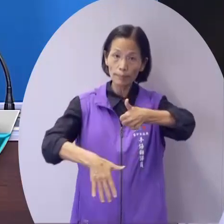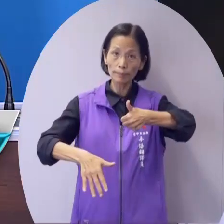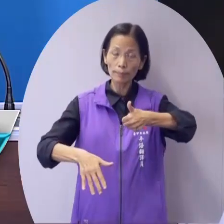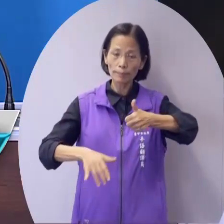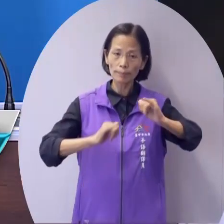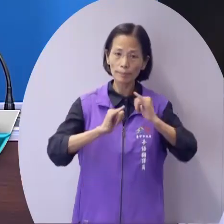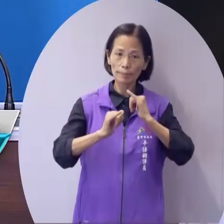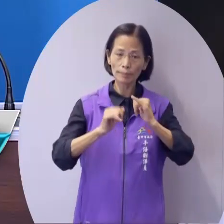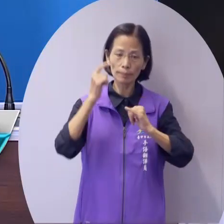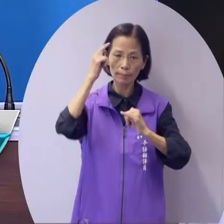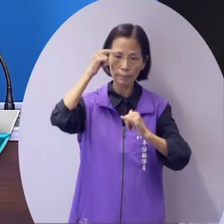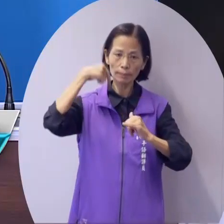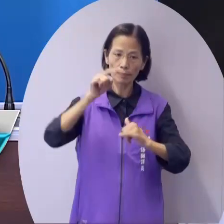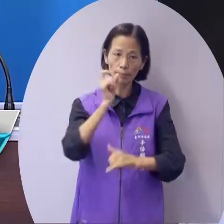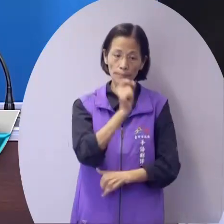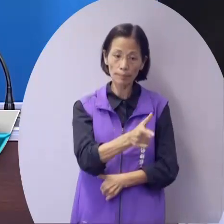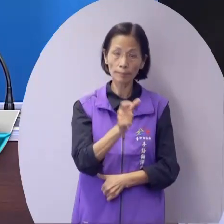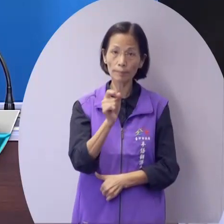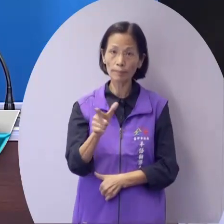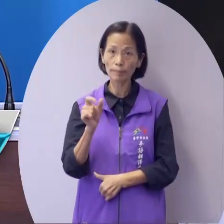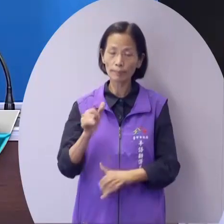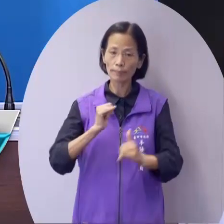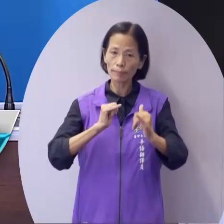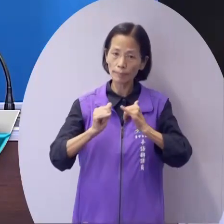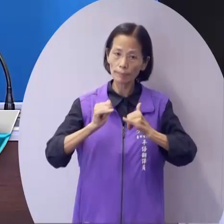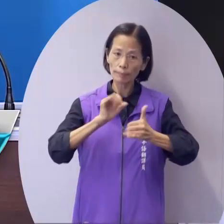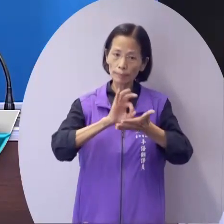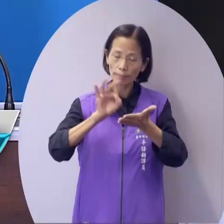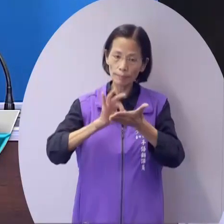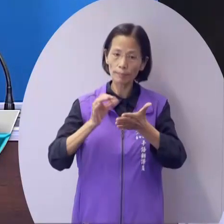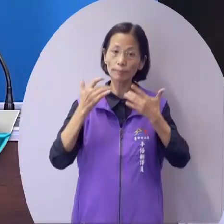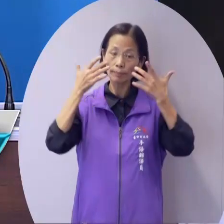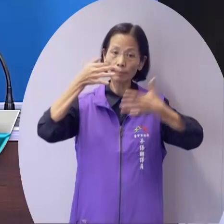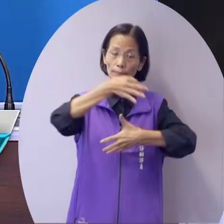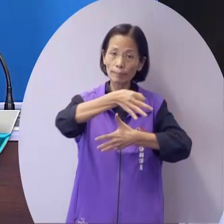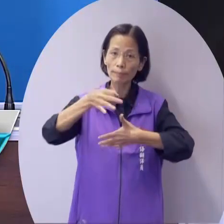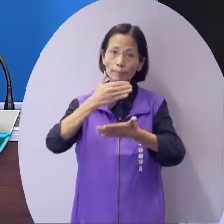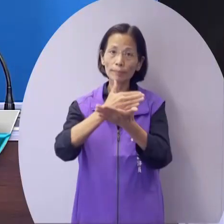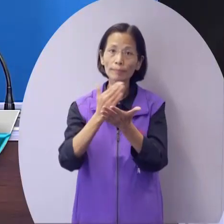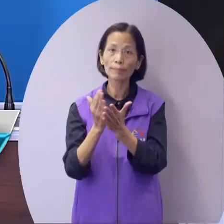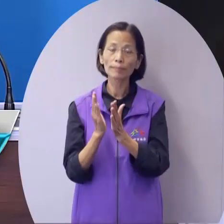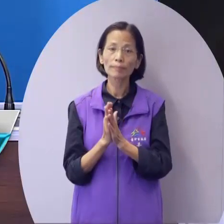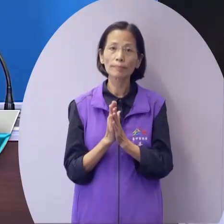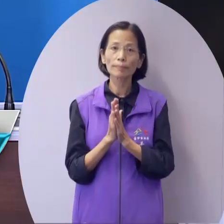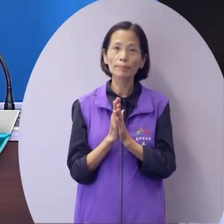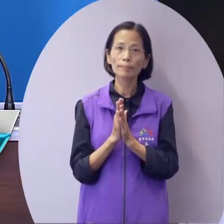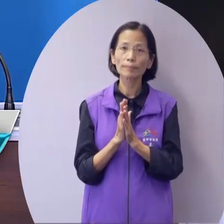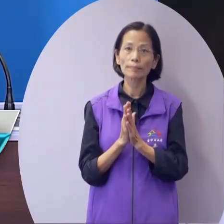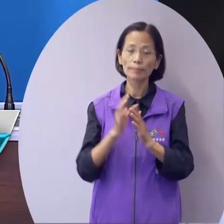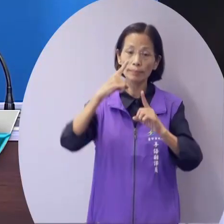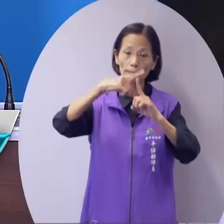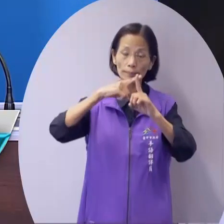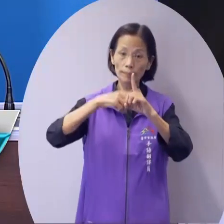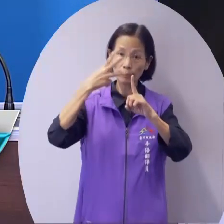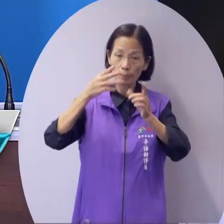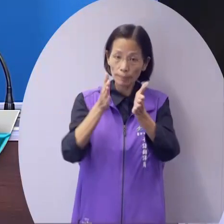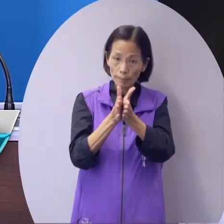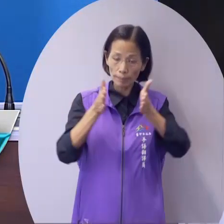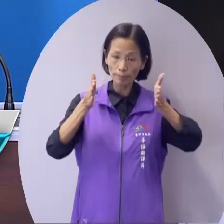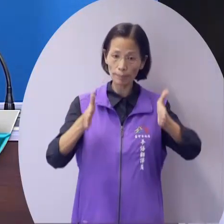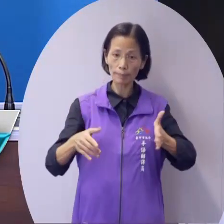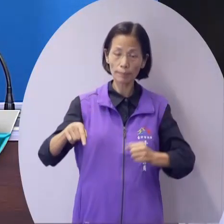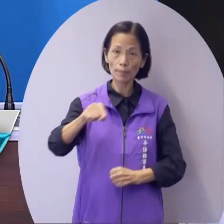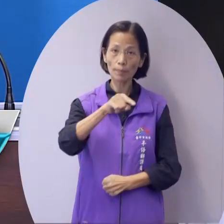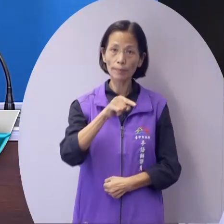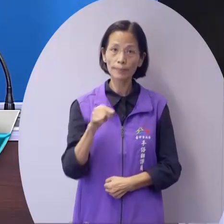多的民众会去采买民生的用品或是买菜等等之类的哈。那过去在三级警戒期间，那大